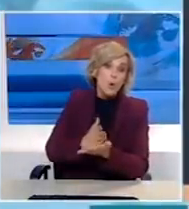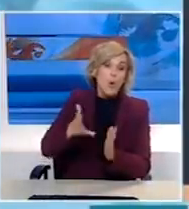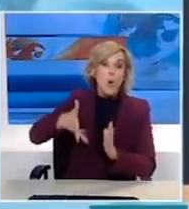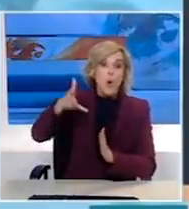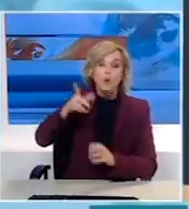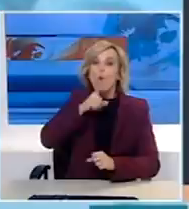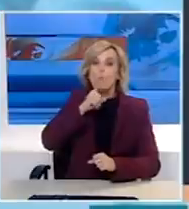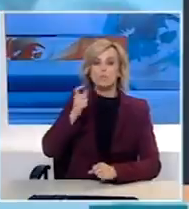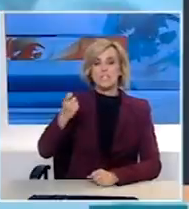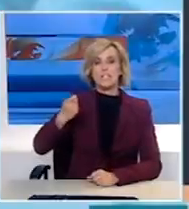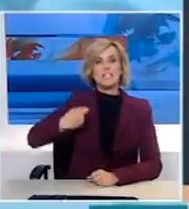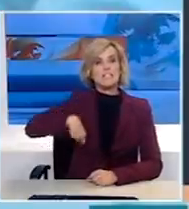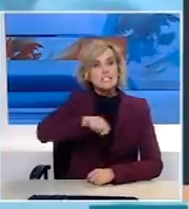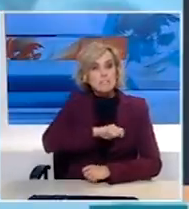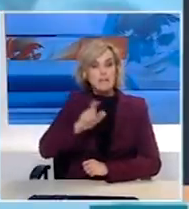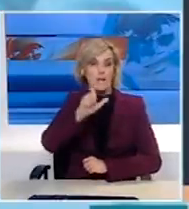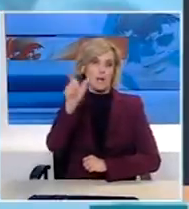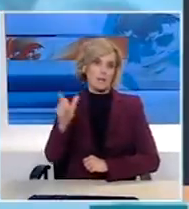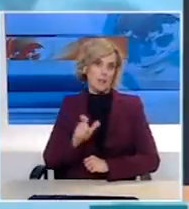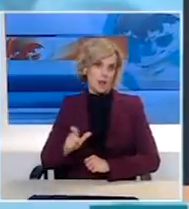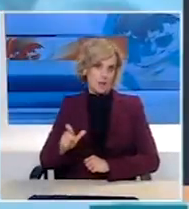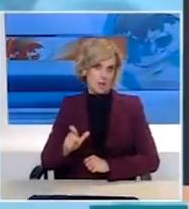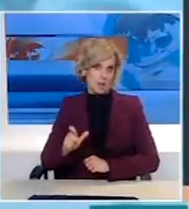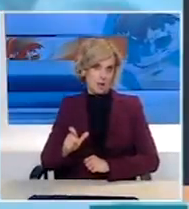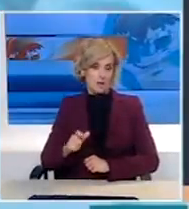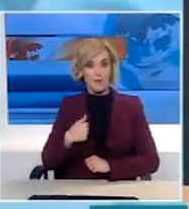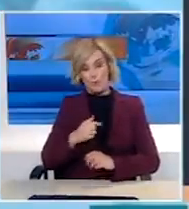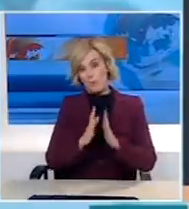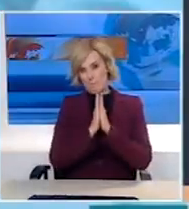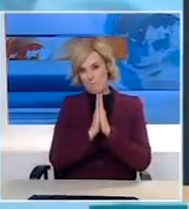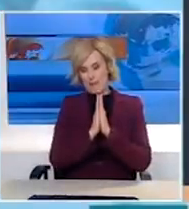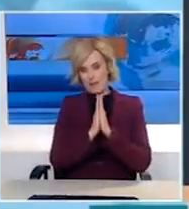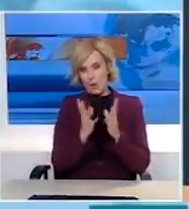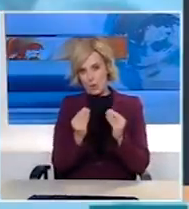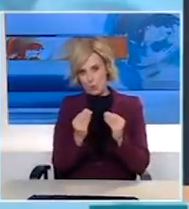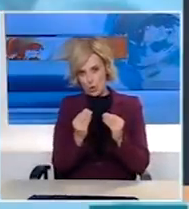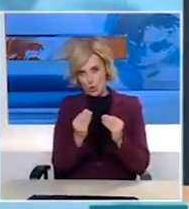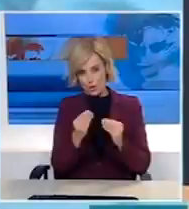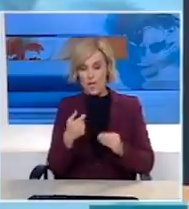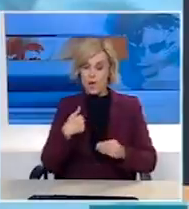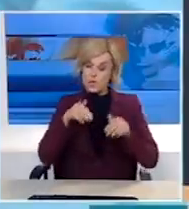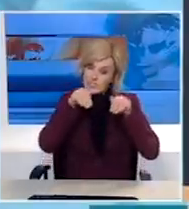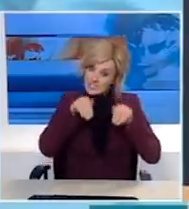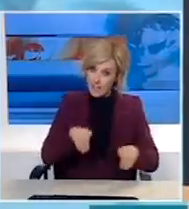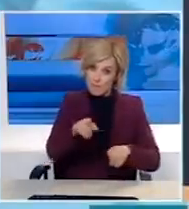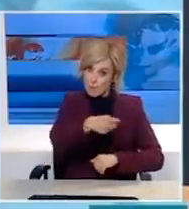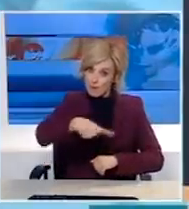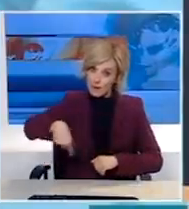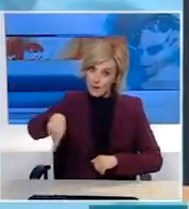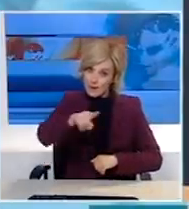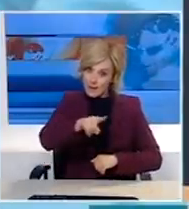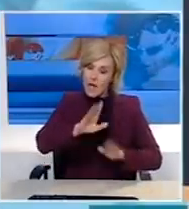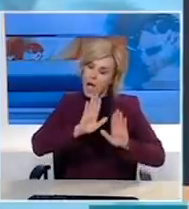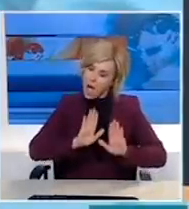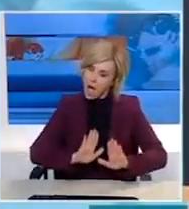η Ιταλία και η Ισπανία, και δεν δείχνει βέβαια αντίστοιχη εικόνα στη χώρα μας. Σας παρακαλώ λοιπόν, με όλο το σεβασμό, αφήστε